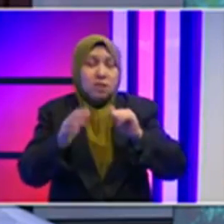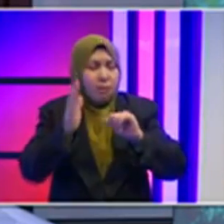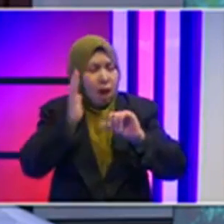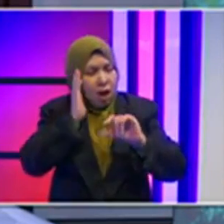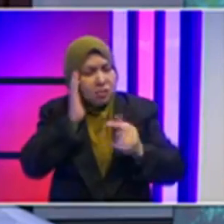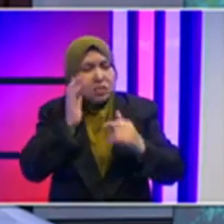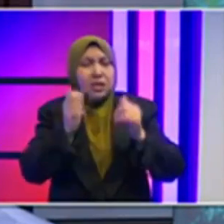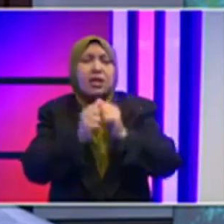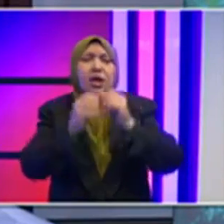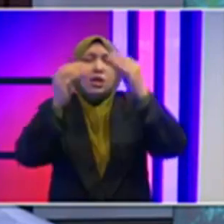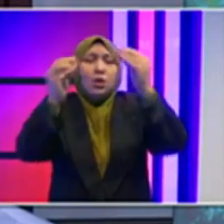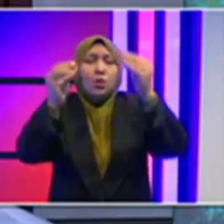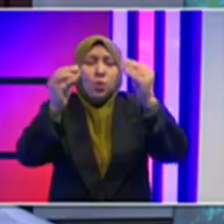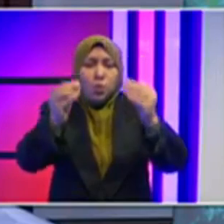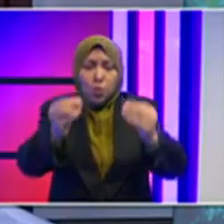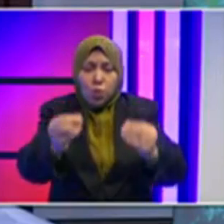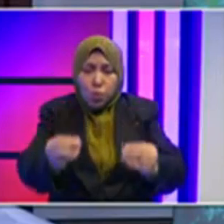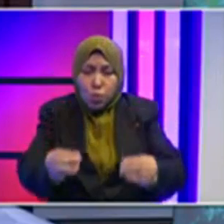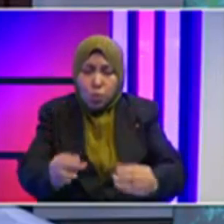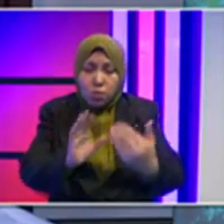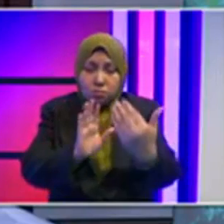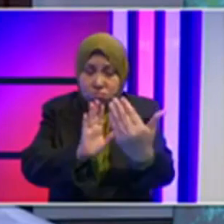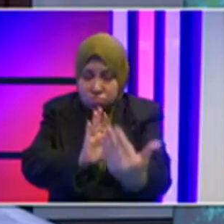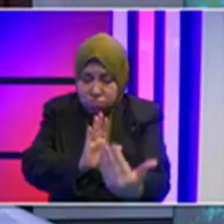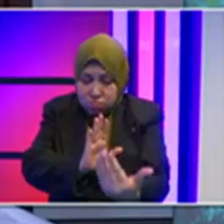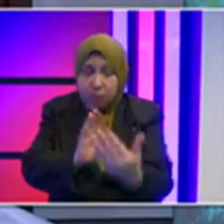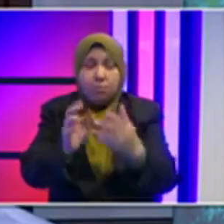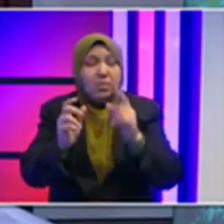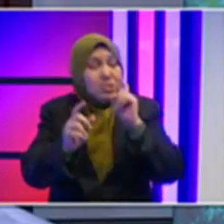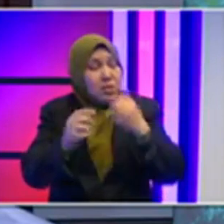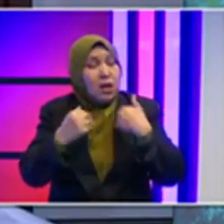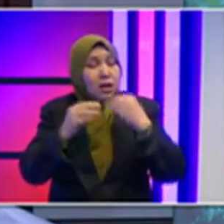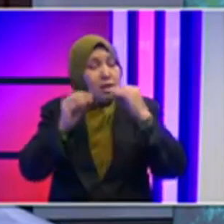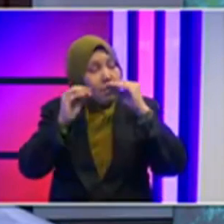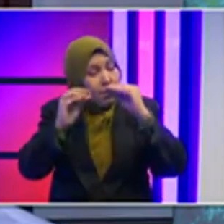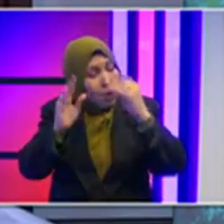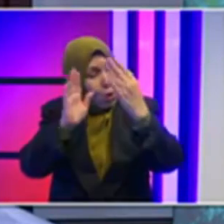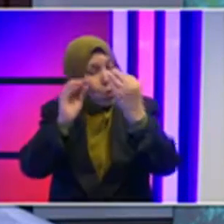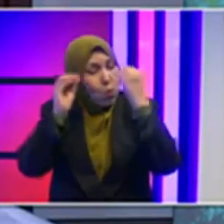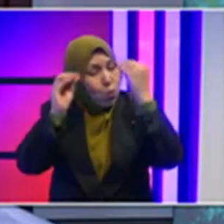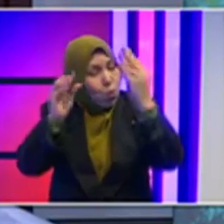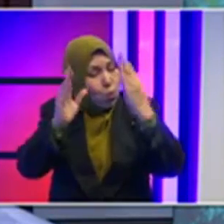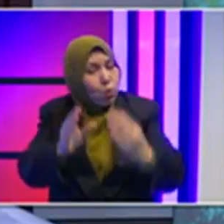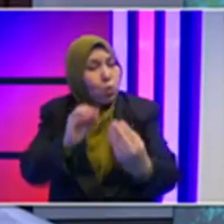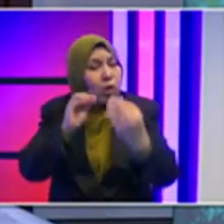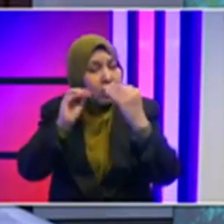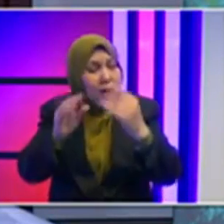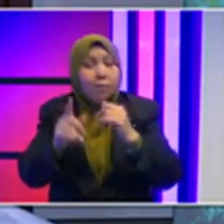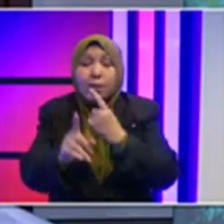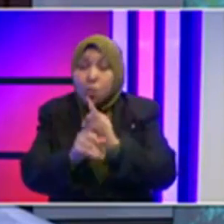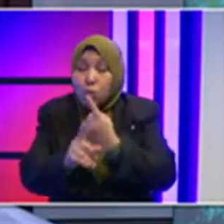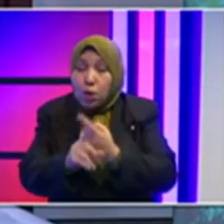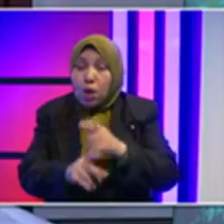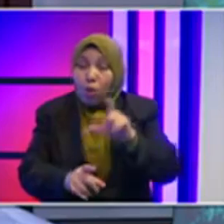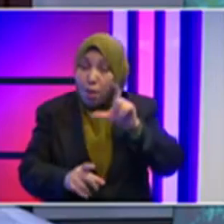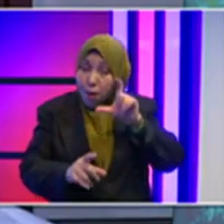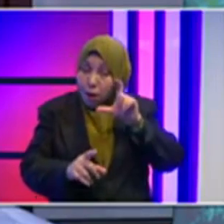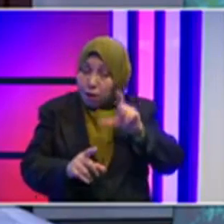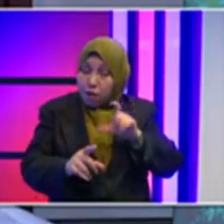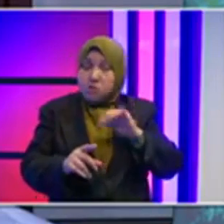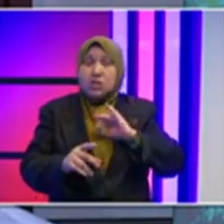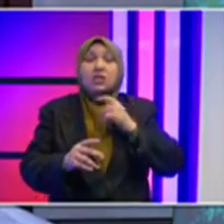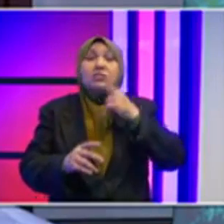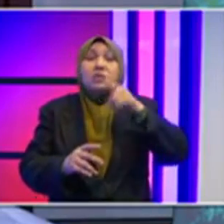kita coba perhatikan baca kita dengan guru yang mengajar kita Betul tak pak ustad the Batak saya sebuah